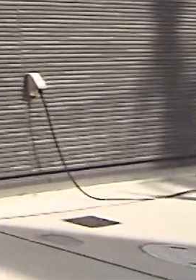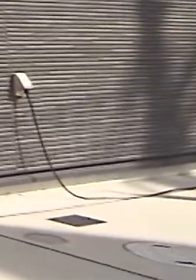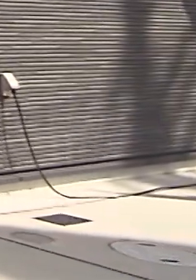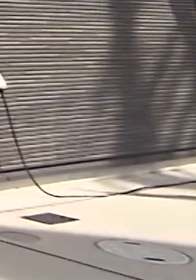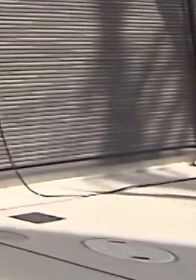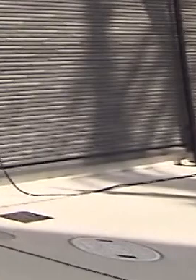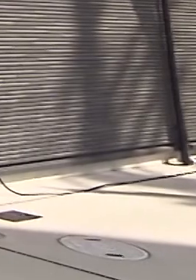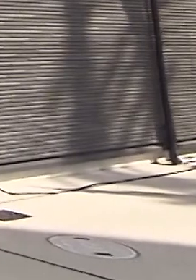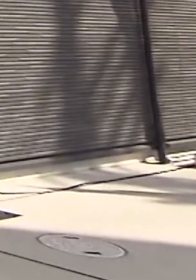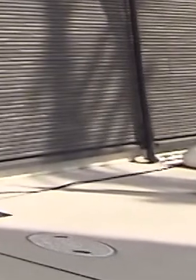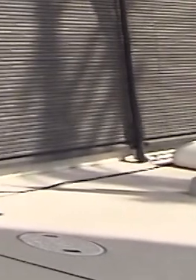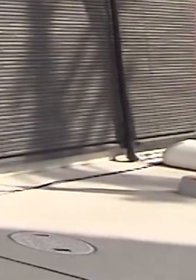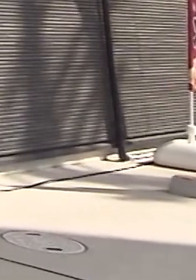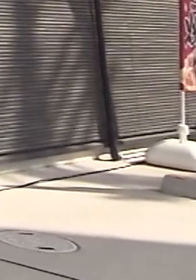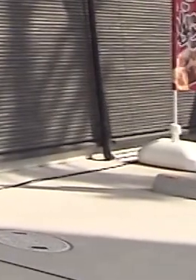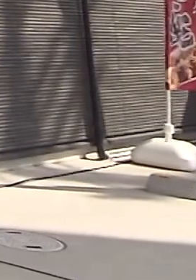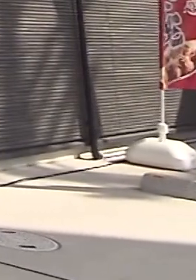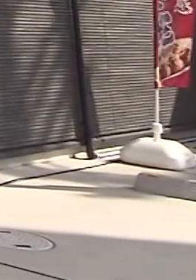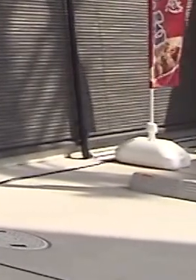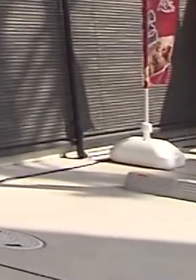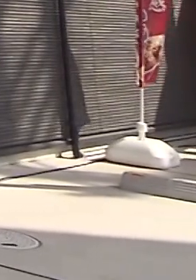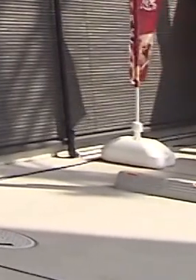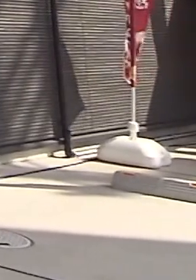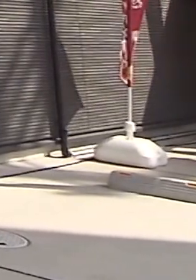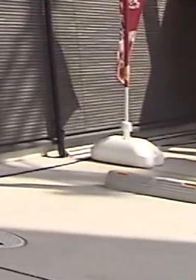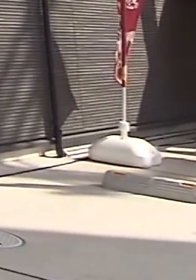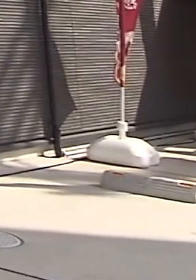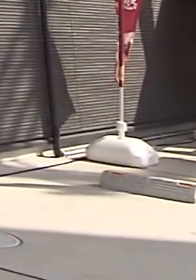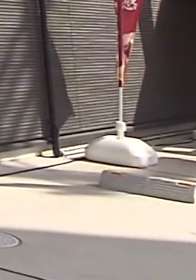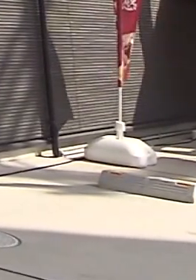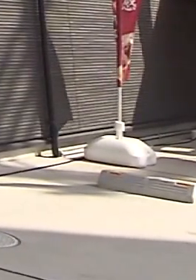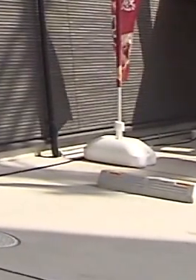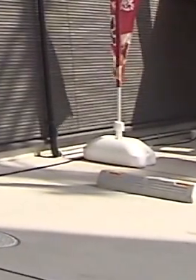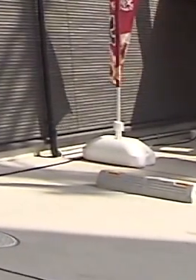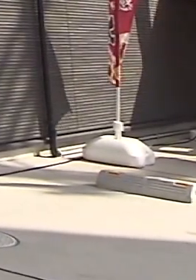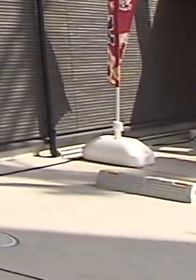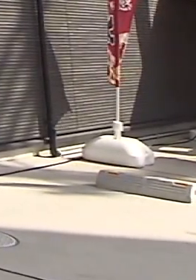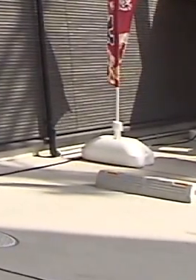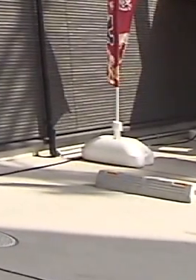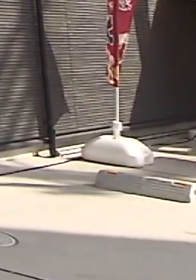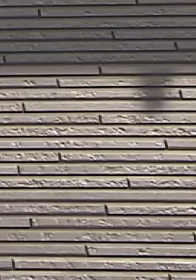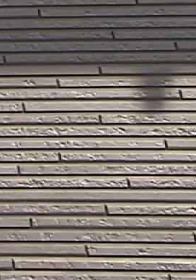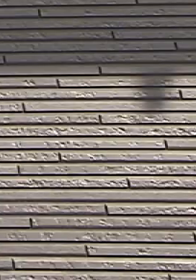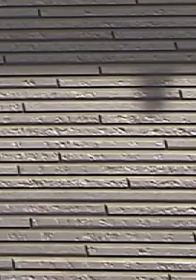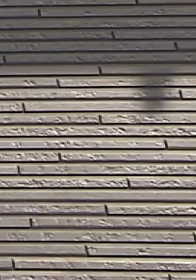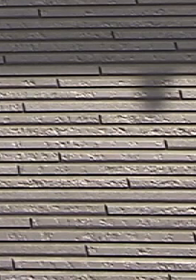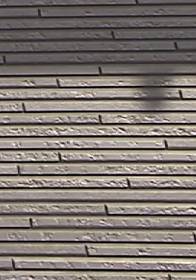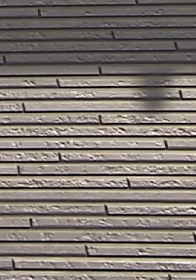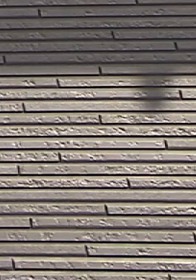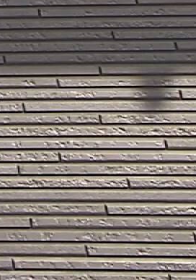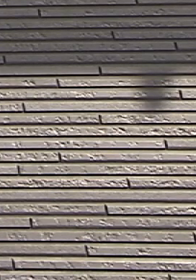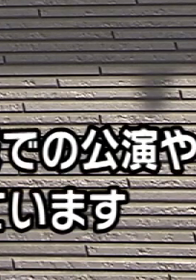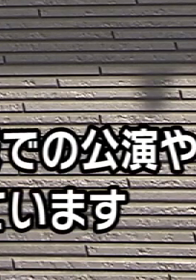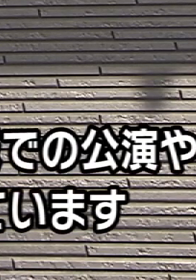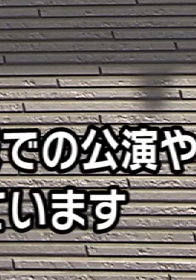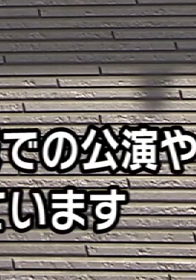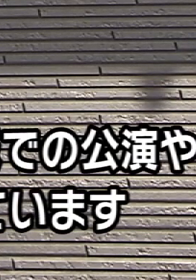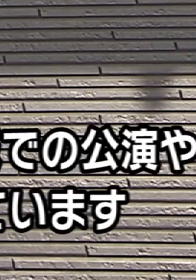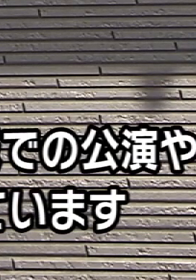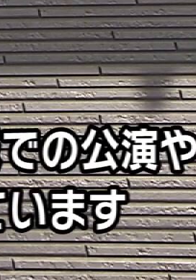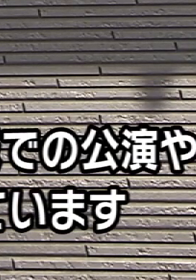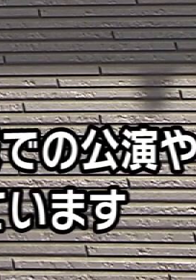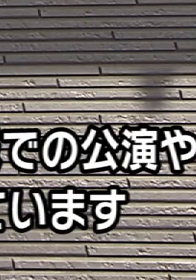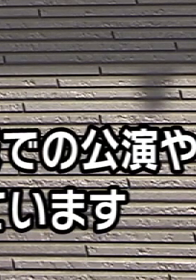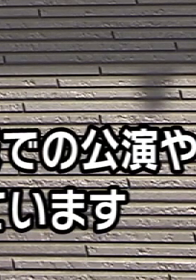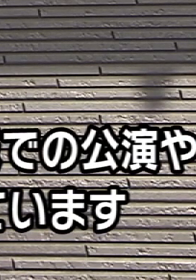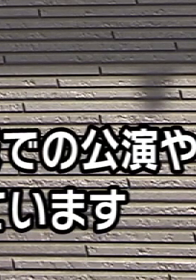まず最初のプログラムは、本格的な和太鼓スタジオを備える和太鼓正屋での和太鼓体験です。和太